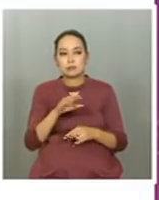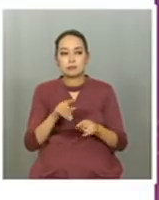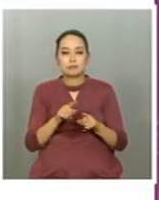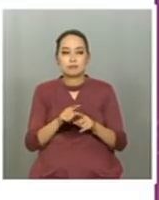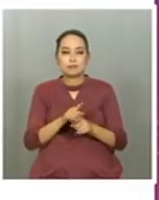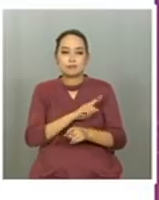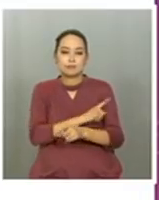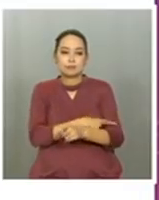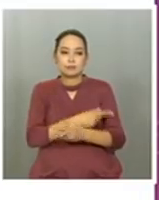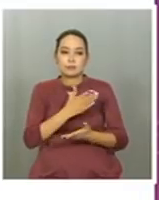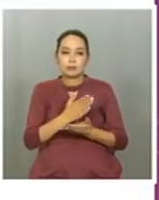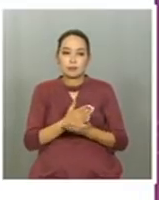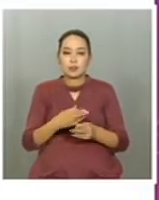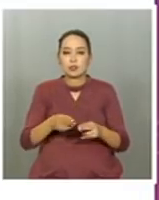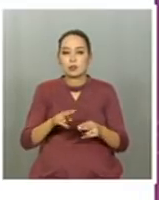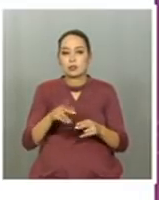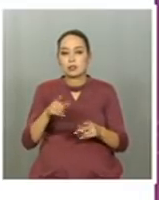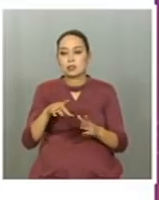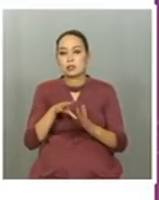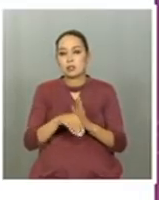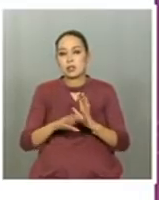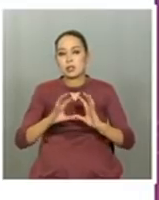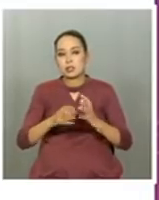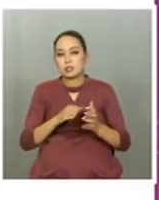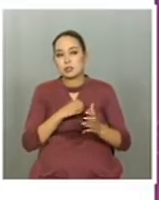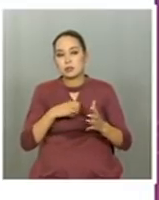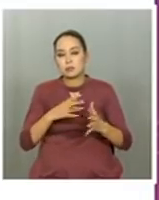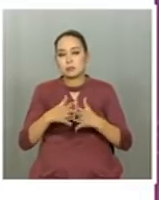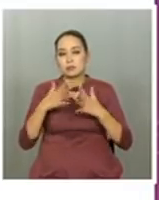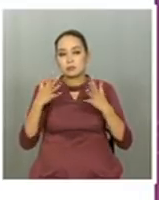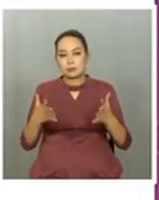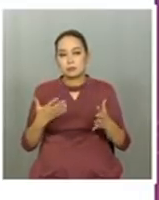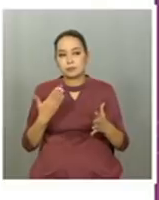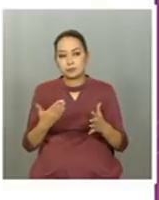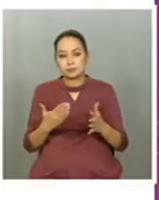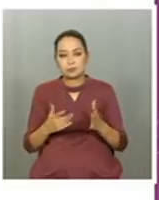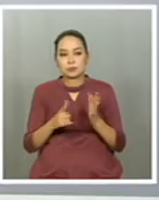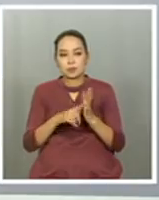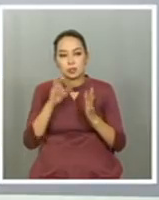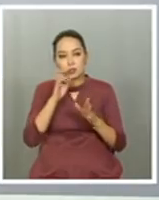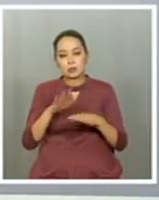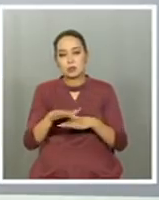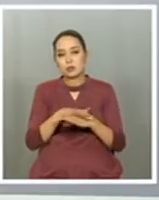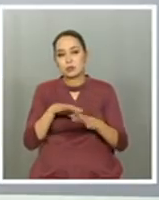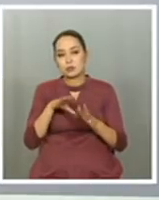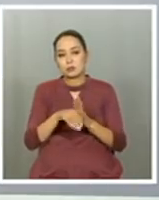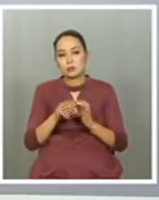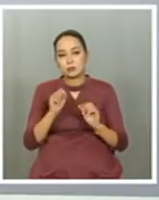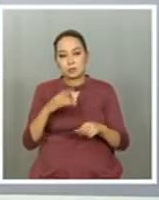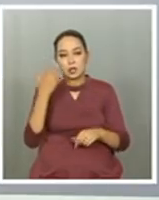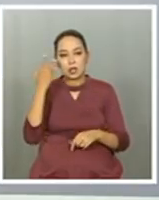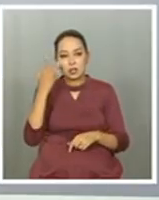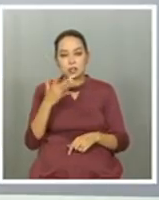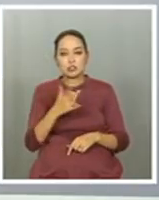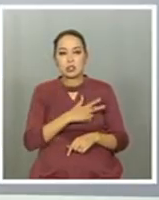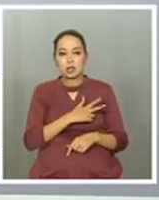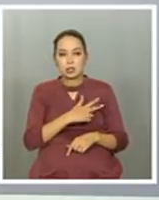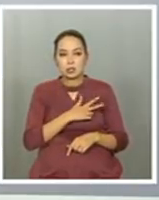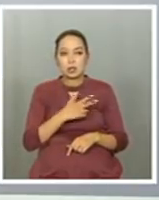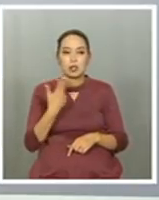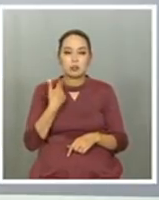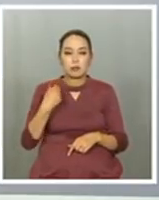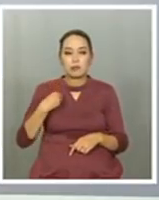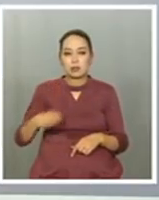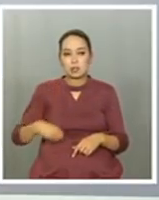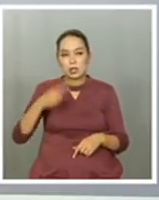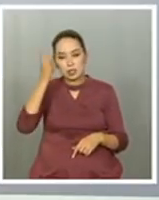Ондай мемлекеттердің қатарына біз әлемдегі үлкен жетілік мемлекеттерін мысал ретінде айтамыз. Оған АқШ, Канада, Ұлыбритания, Франция, Германия,